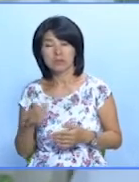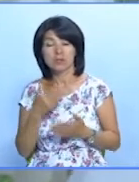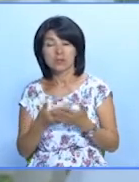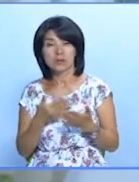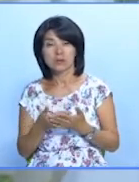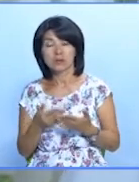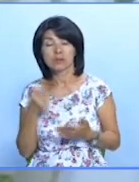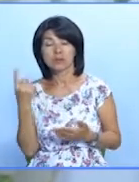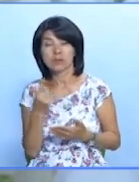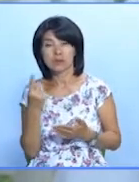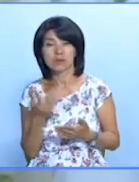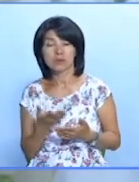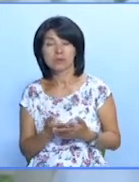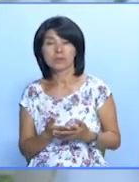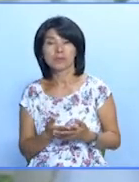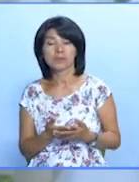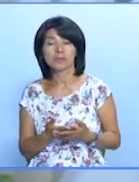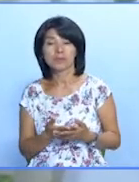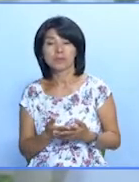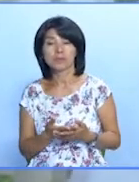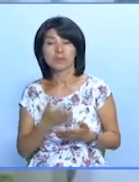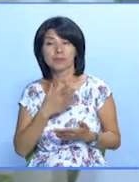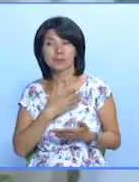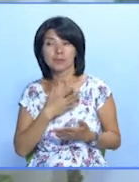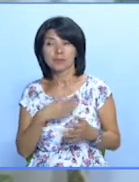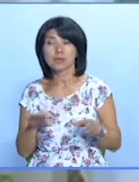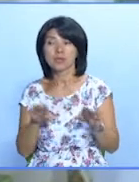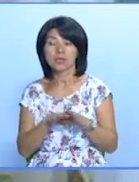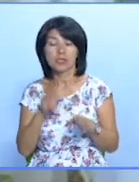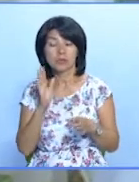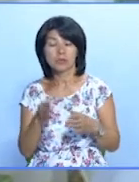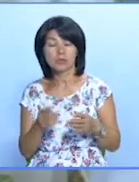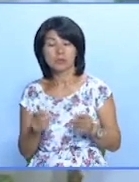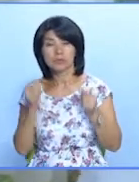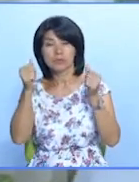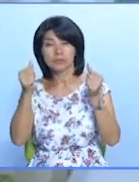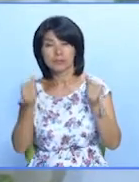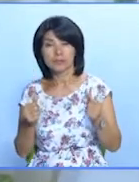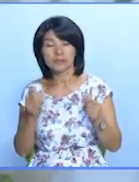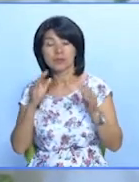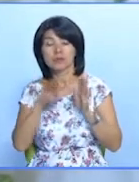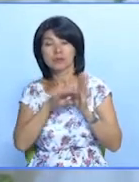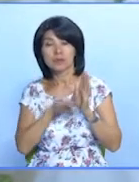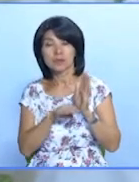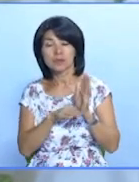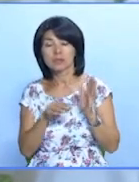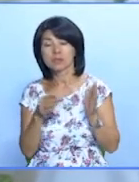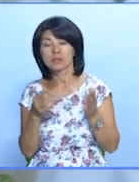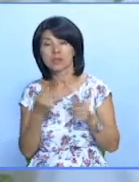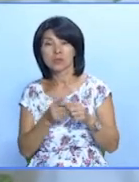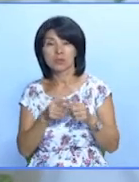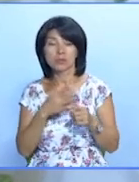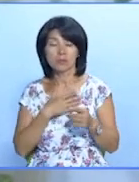рекомендовать их в первую очередь. Вот. И мы также вывешиваем в каждой прикасовой зоне список препаратов, которые мы